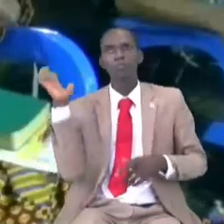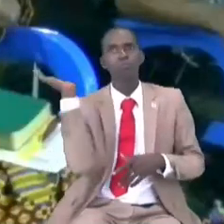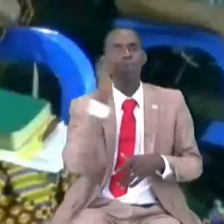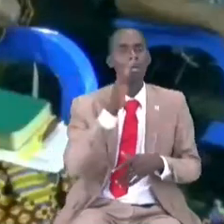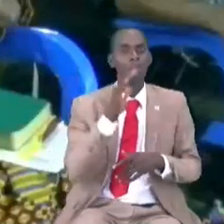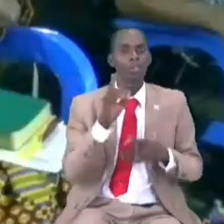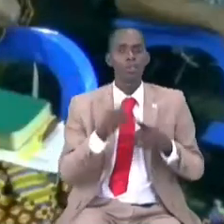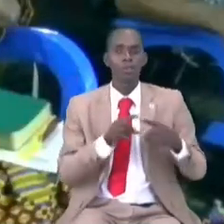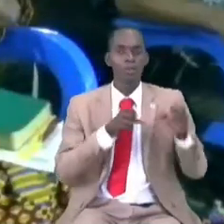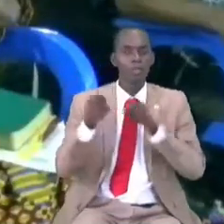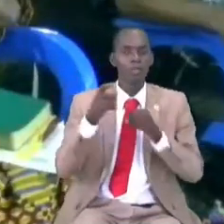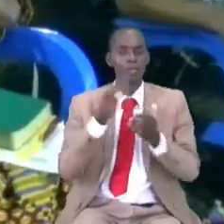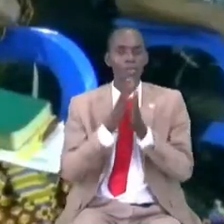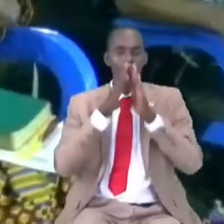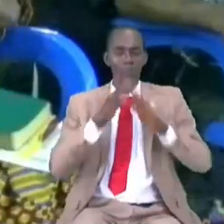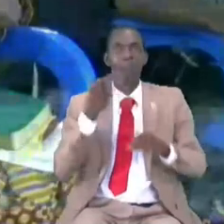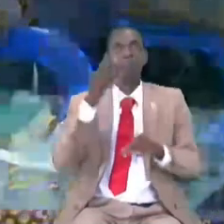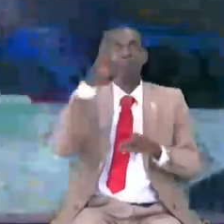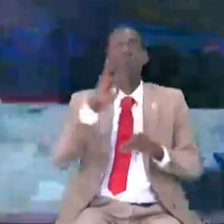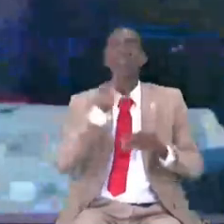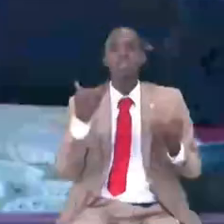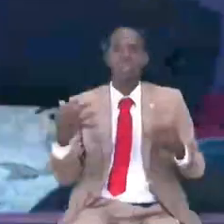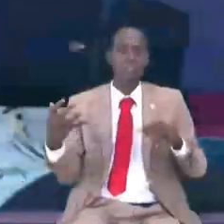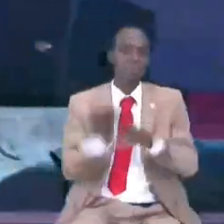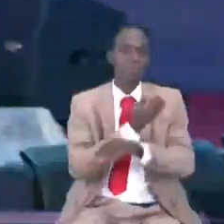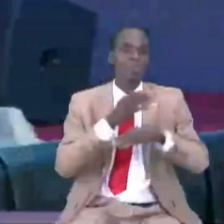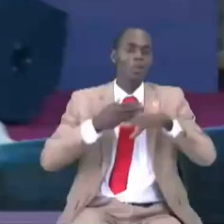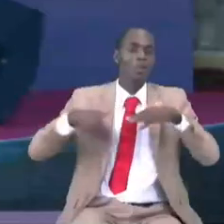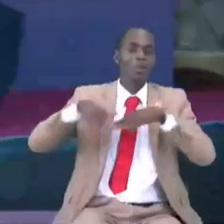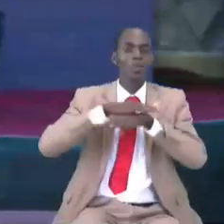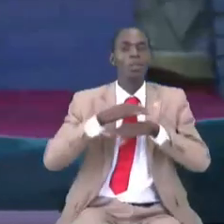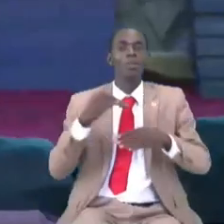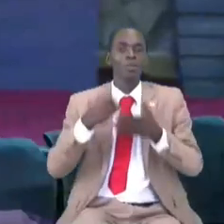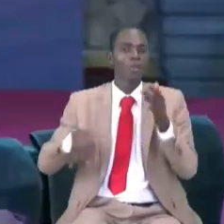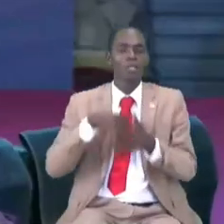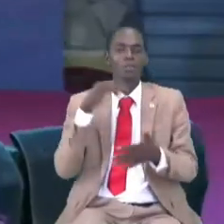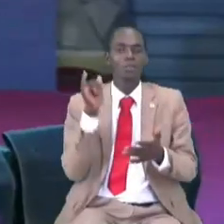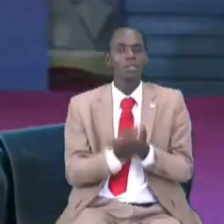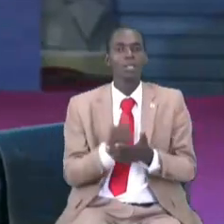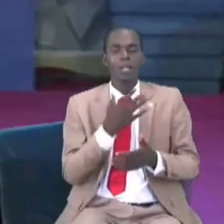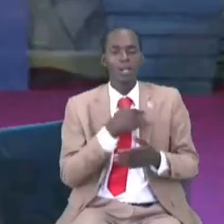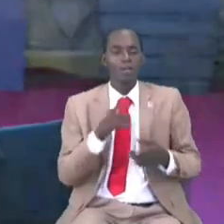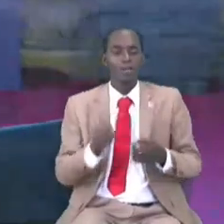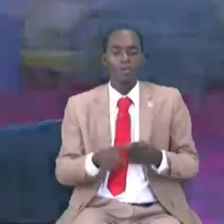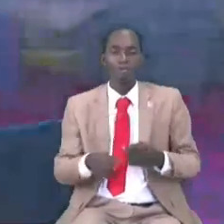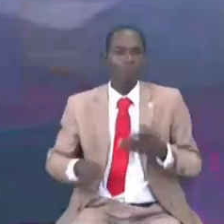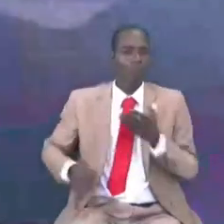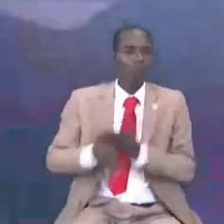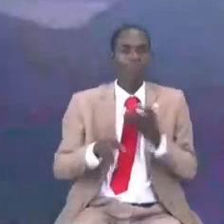contrôle. Et vous pouvez donner du coup aux gens comme si c'est le football. On ne le fera plus. Même